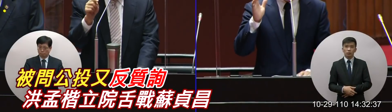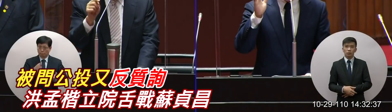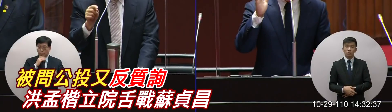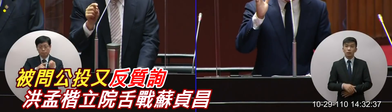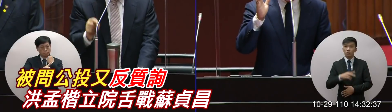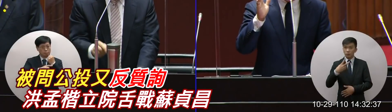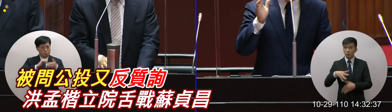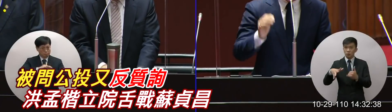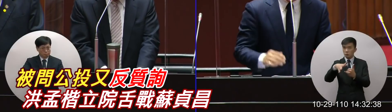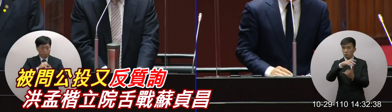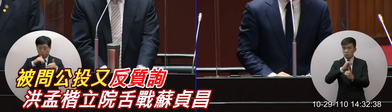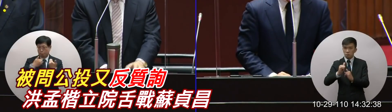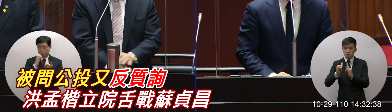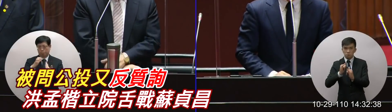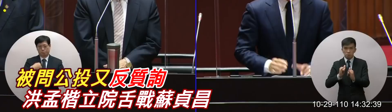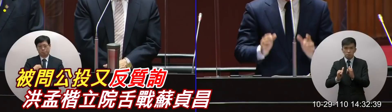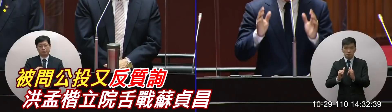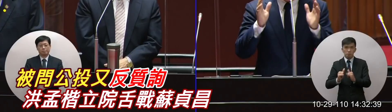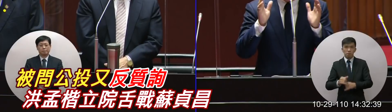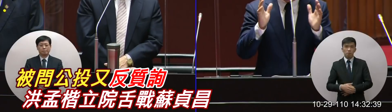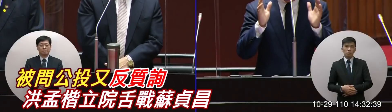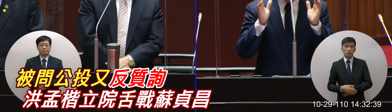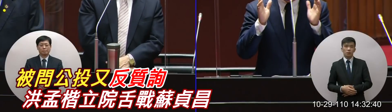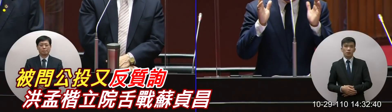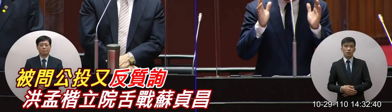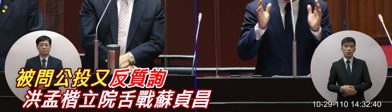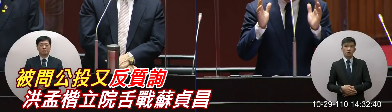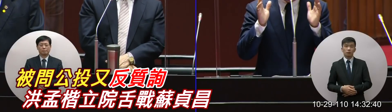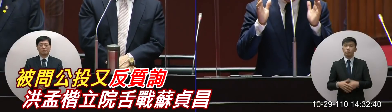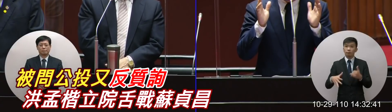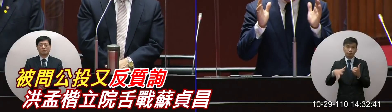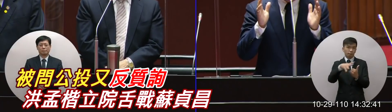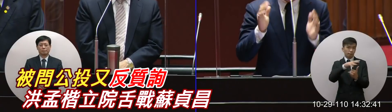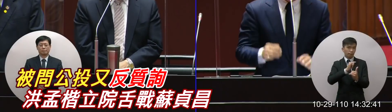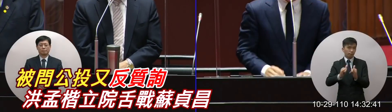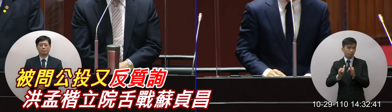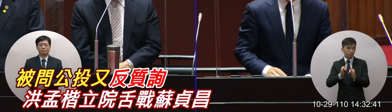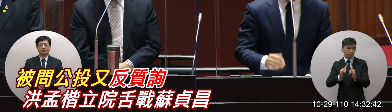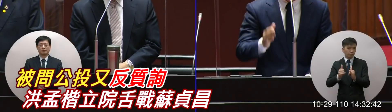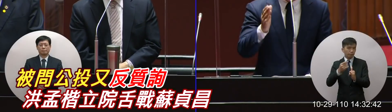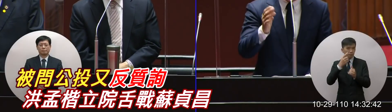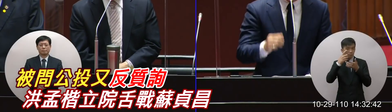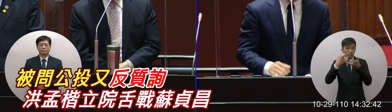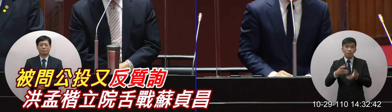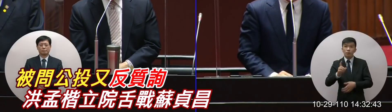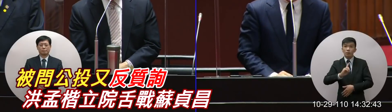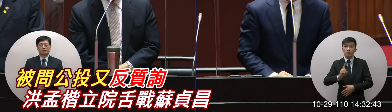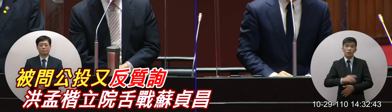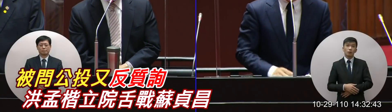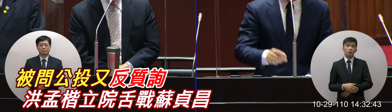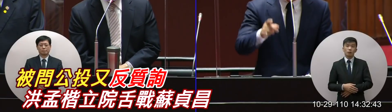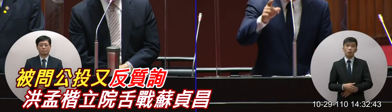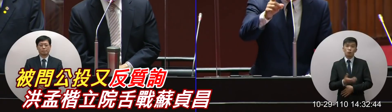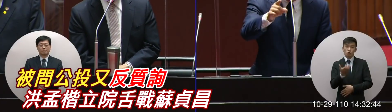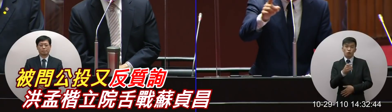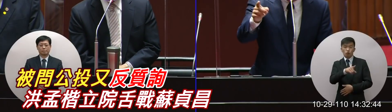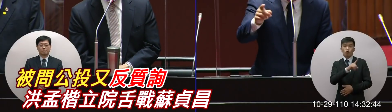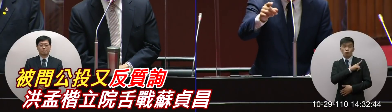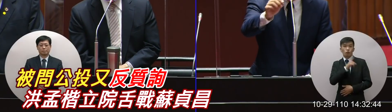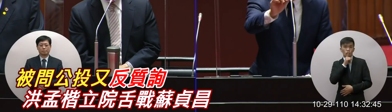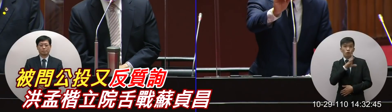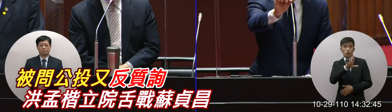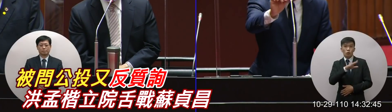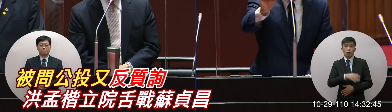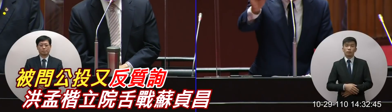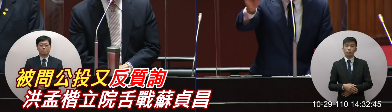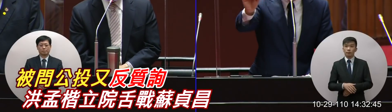法定的反方 是吗？全国人民关注的是您刚也提到了嘛，就说政党